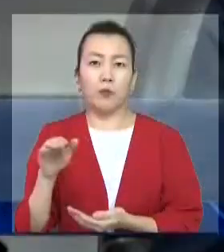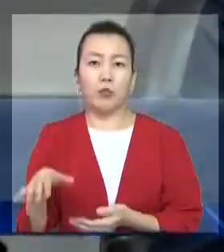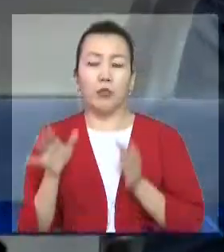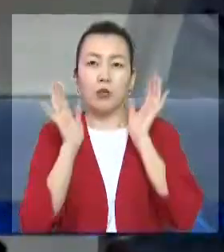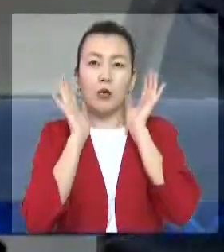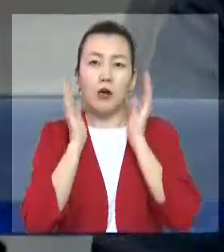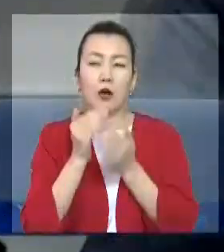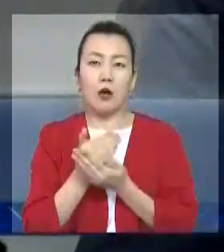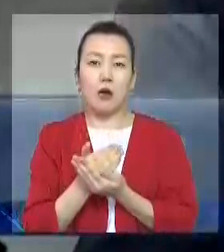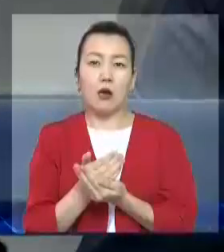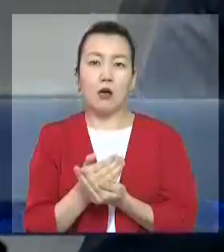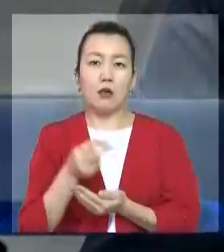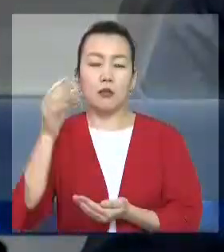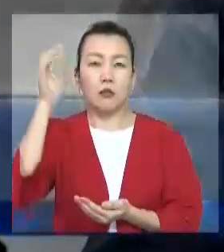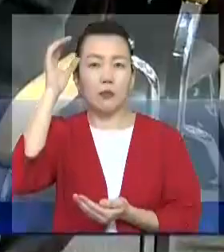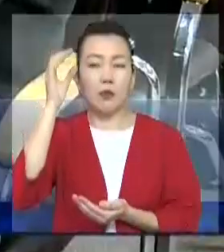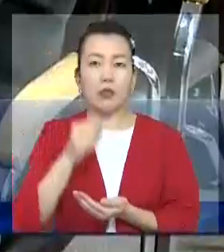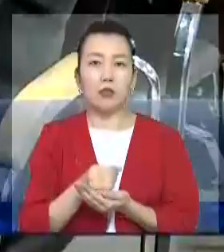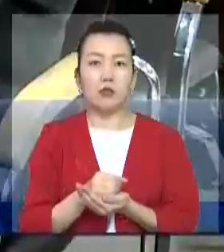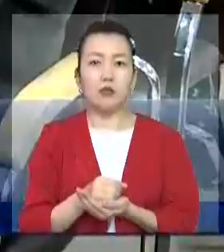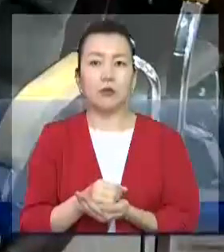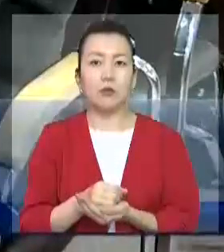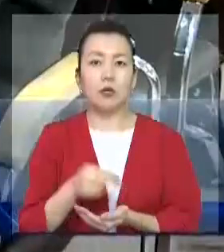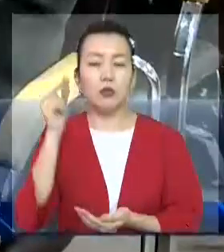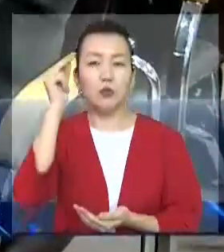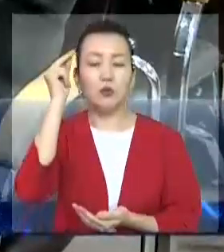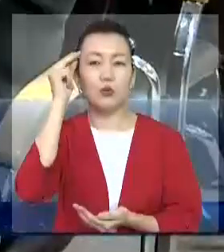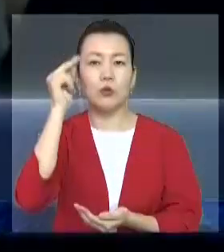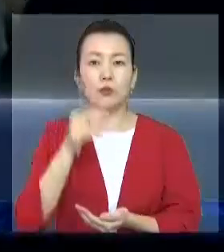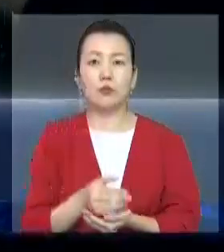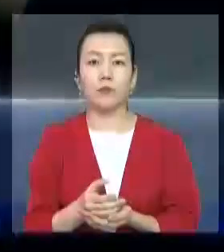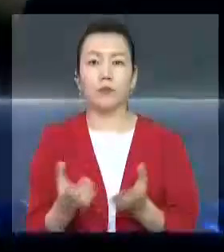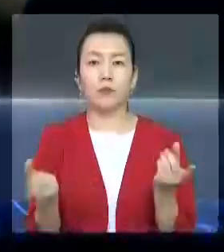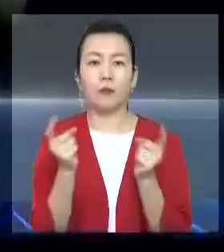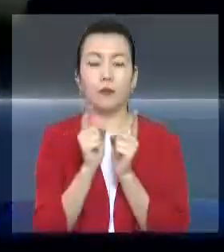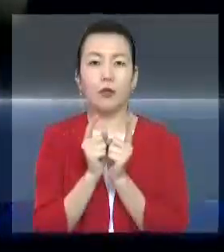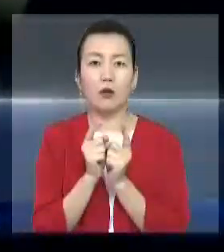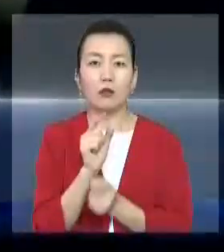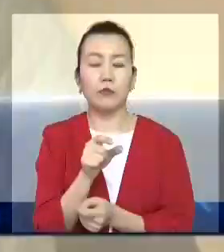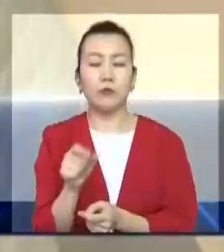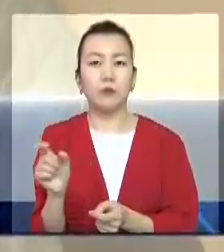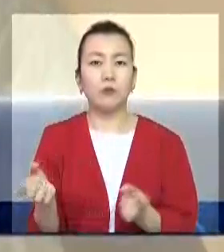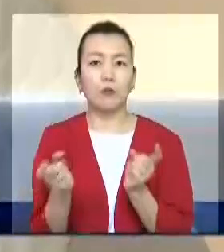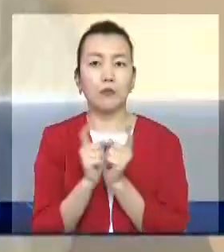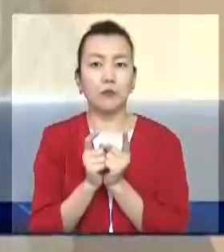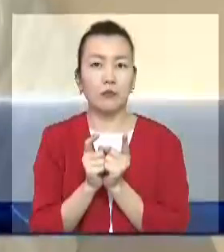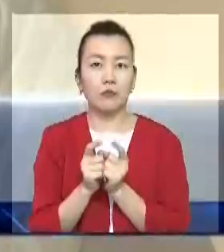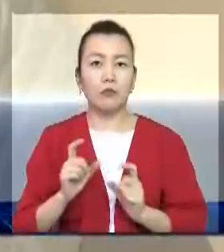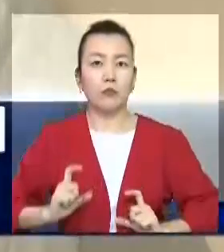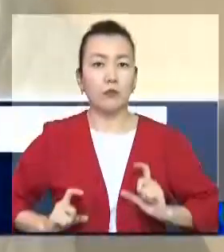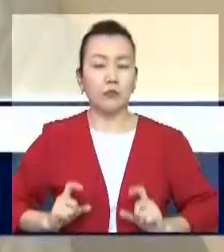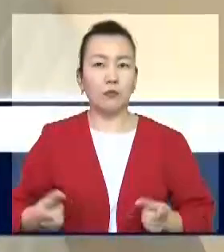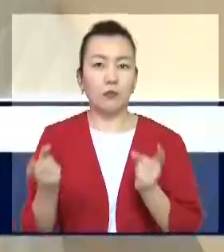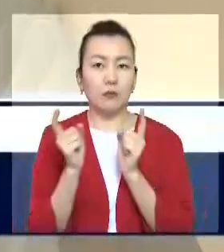разницу между похвалой и безнравственными поступками. Именно с этой целью была организована встреча с религиозными деятелями. По инициативе областного управления